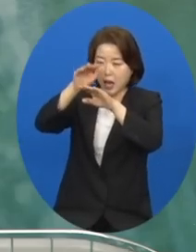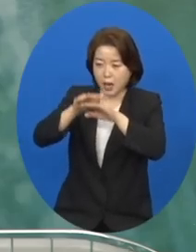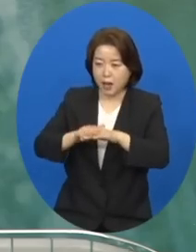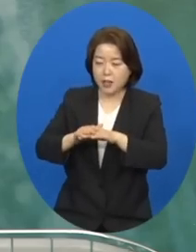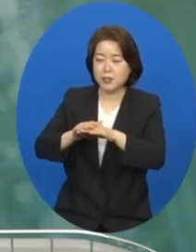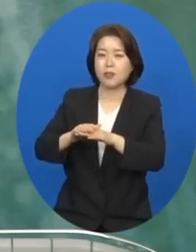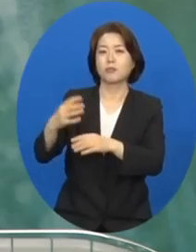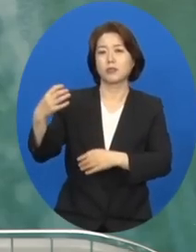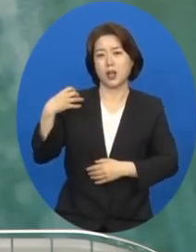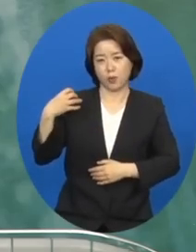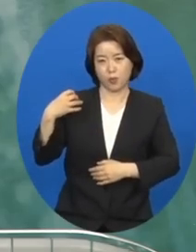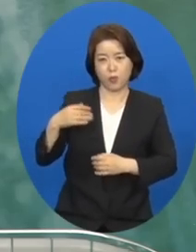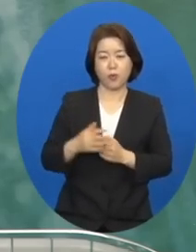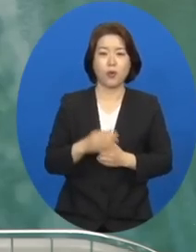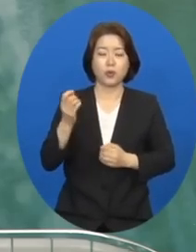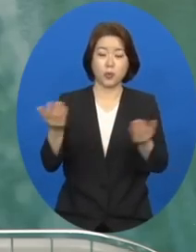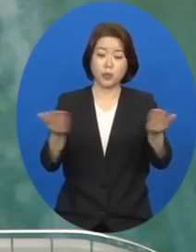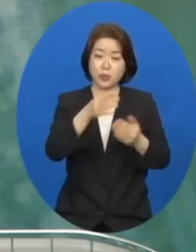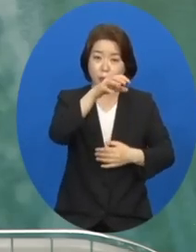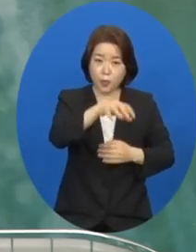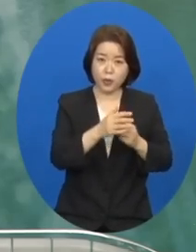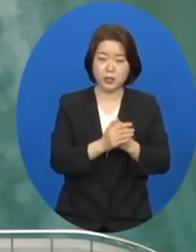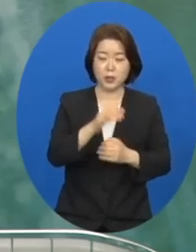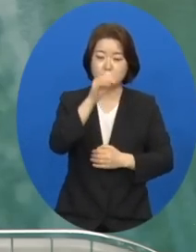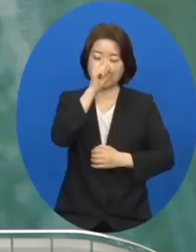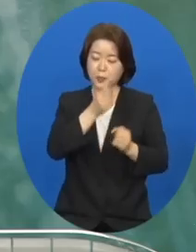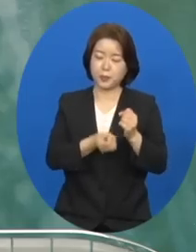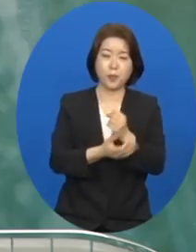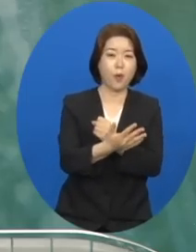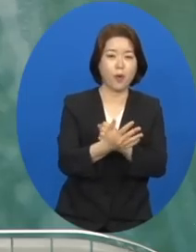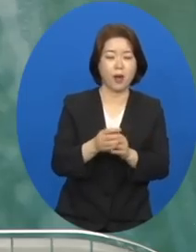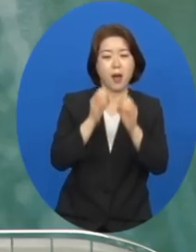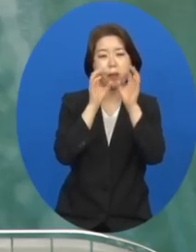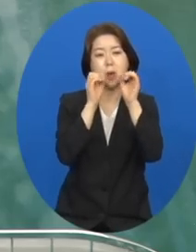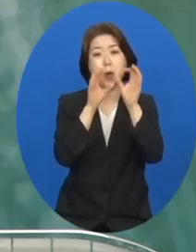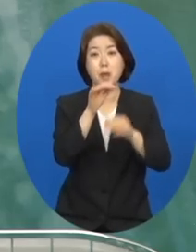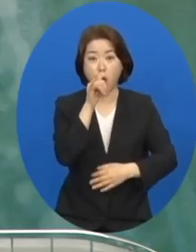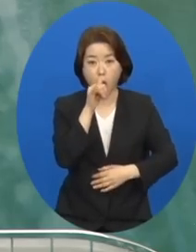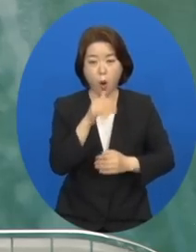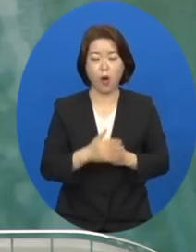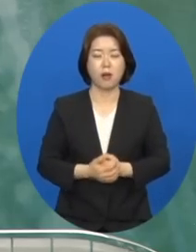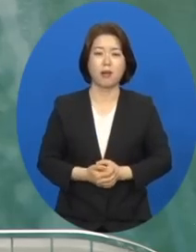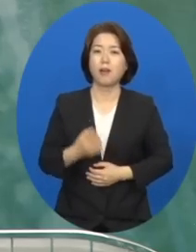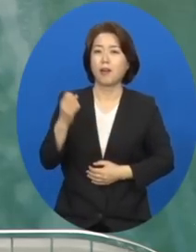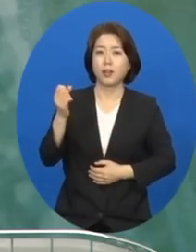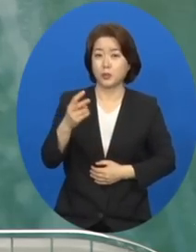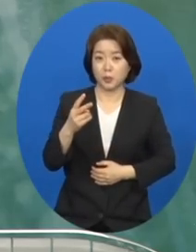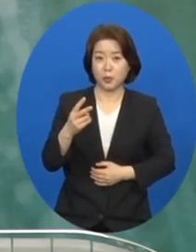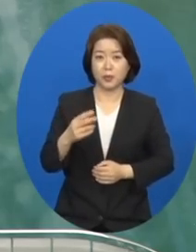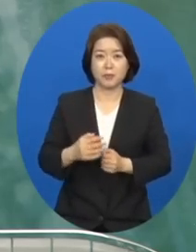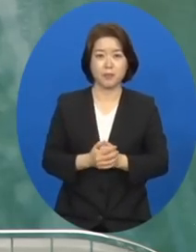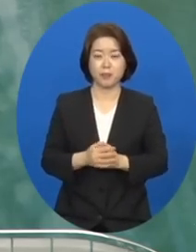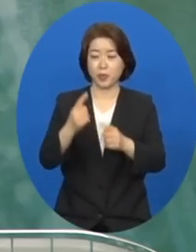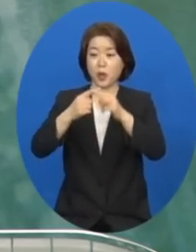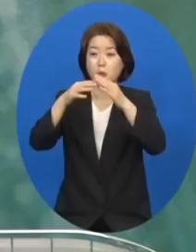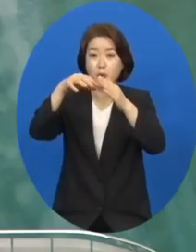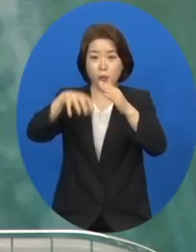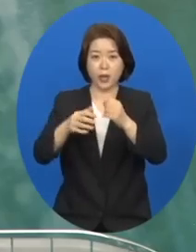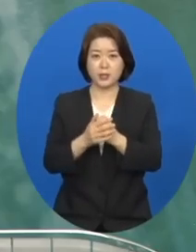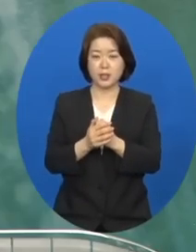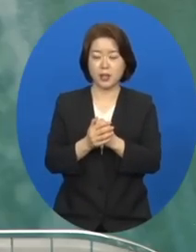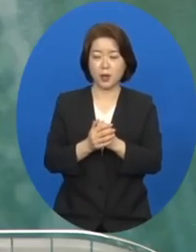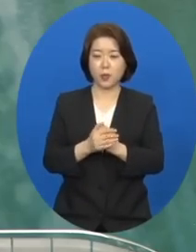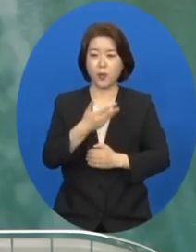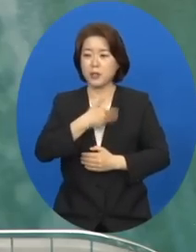인도하고 직장에서 선한 영향력으로 전도도 하고 또한 아 교회에서도 제자를